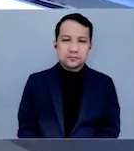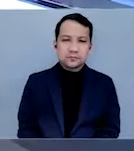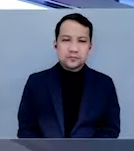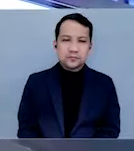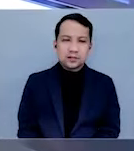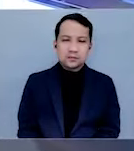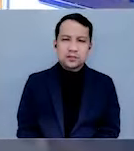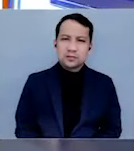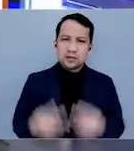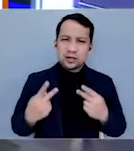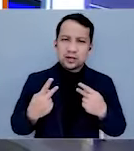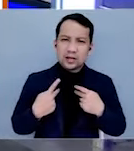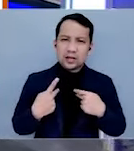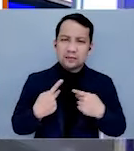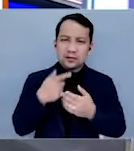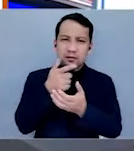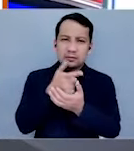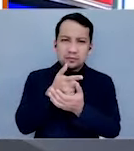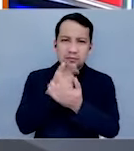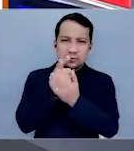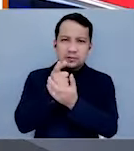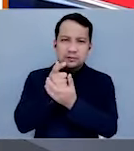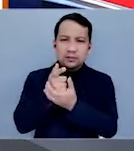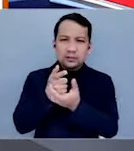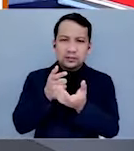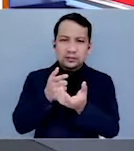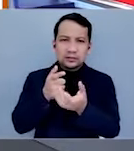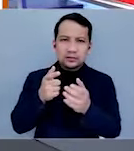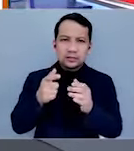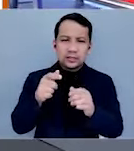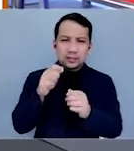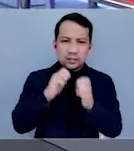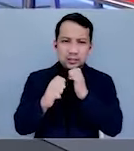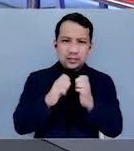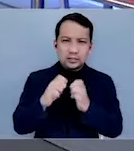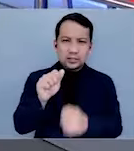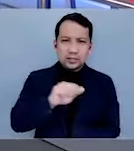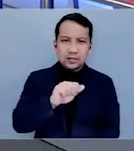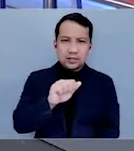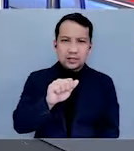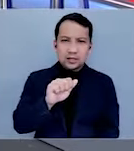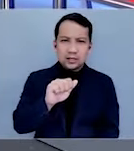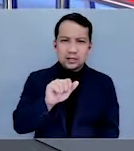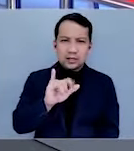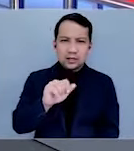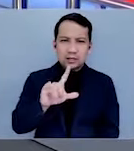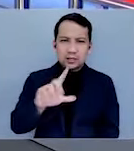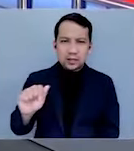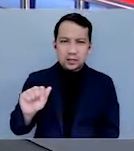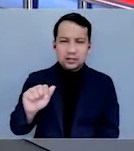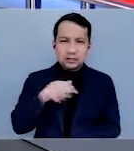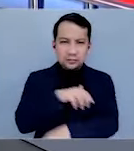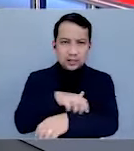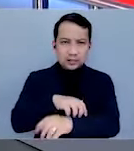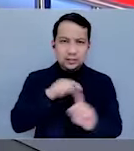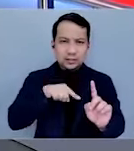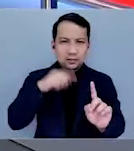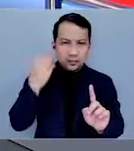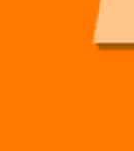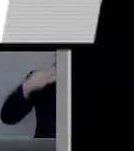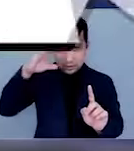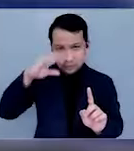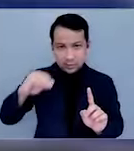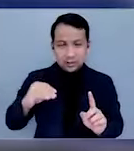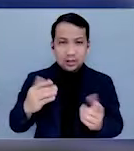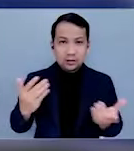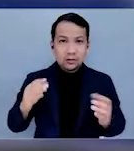Nagkaroon ng pamamaril kaninang hapon sa EDSA Ayala Tunnel sa Makati City. Patay ang isang lalaki. Nangyari yan kahit